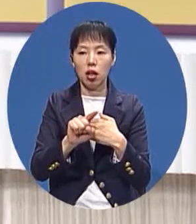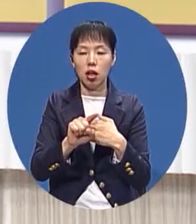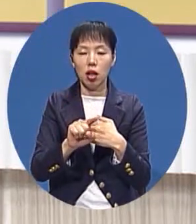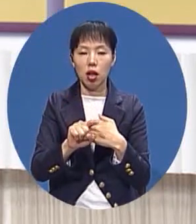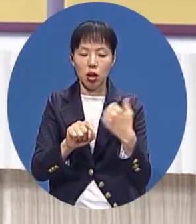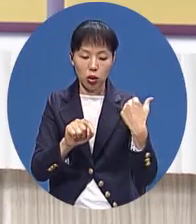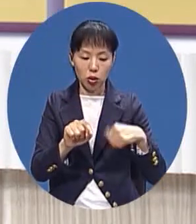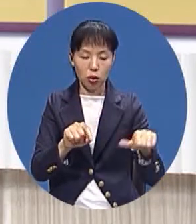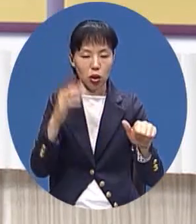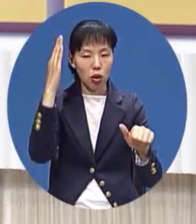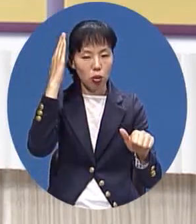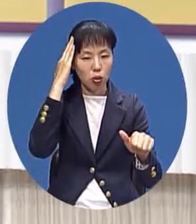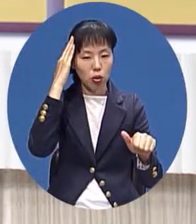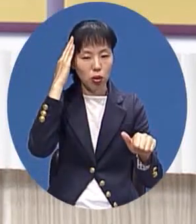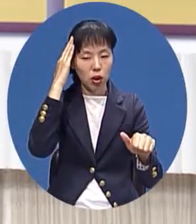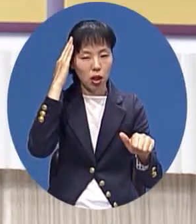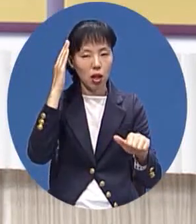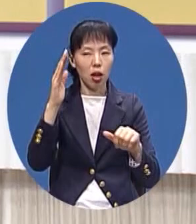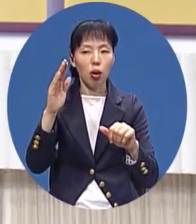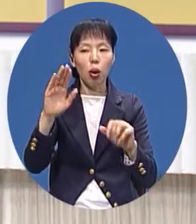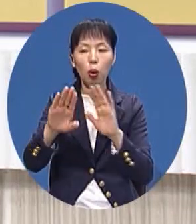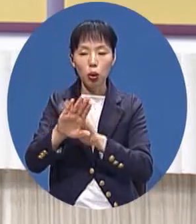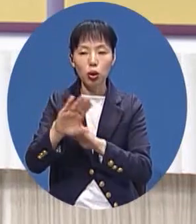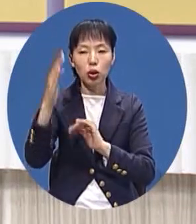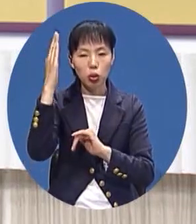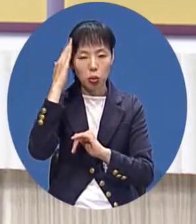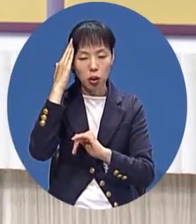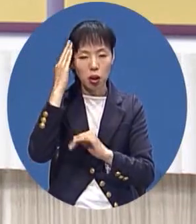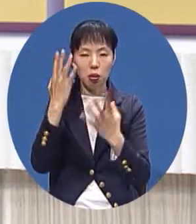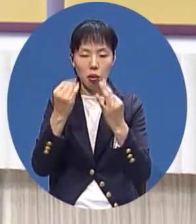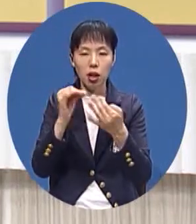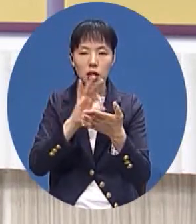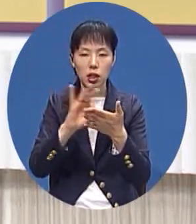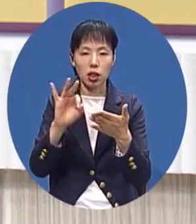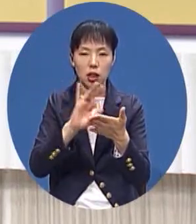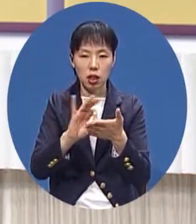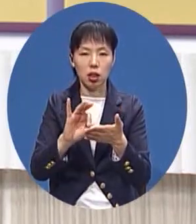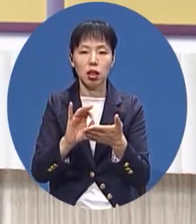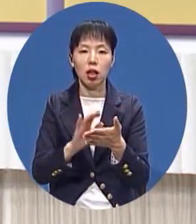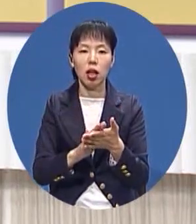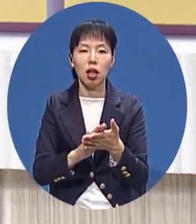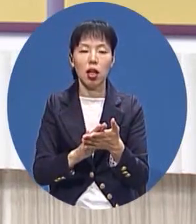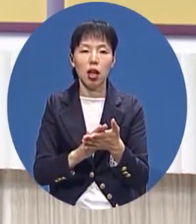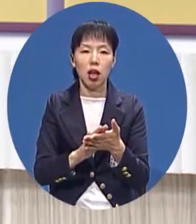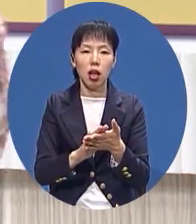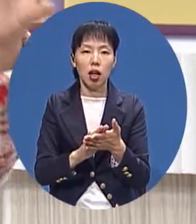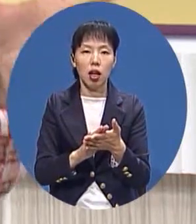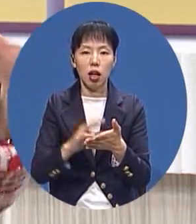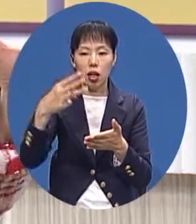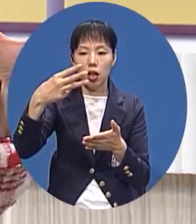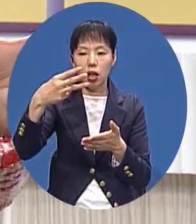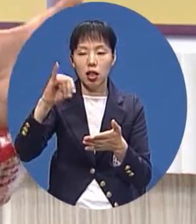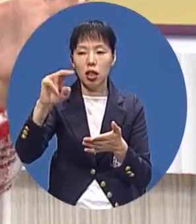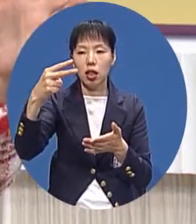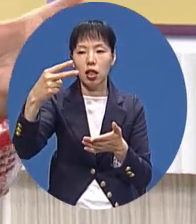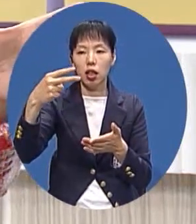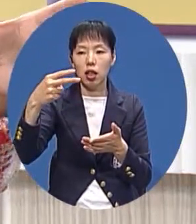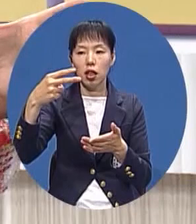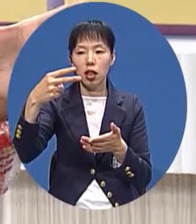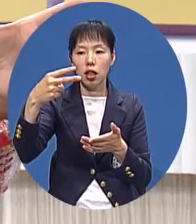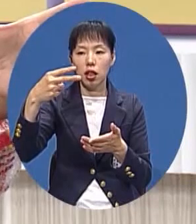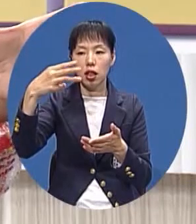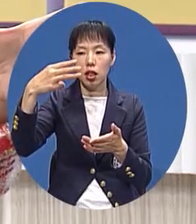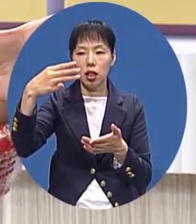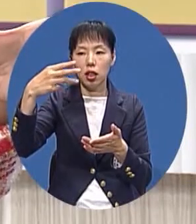기능을 굉장히 많이 쓰는 거고요. 여기서 리듬, 억양, 형태를 처리하는 건 굉장히 우수한데 이게 좌뇌로 와서 그